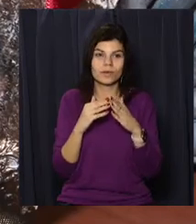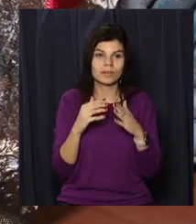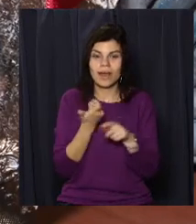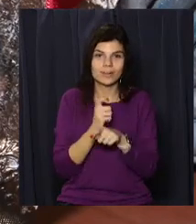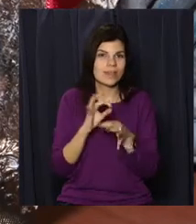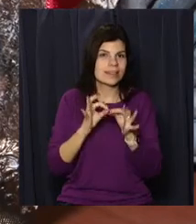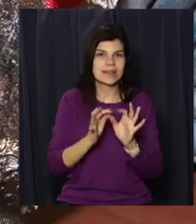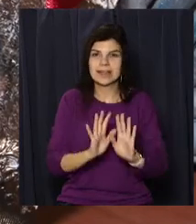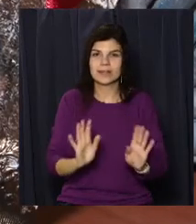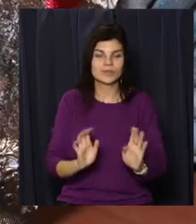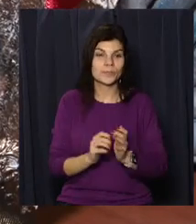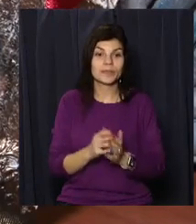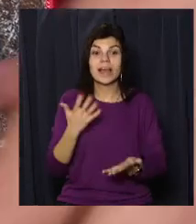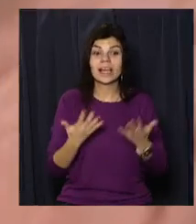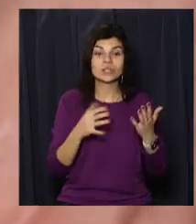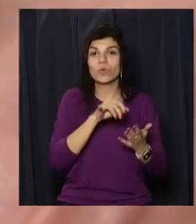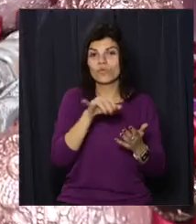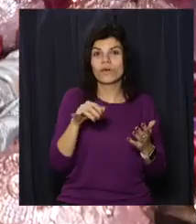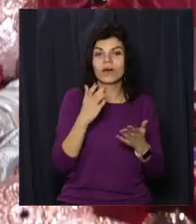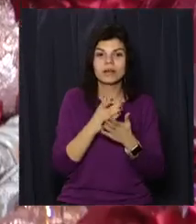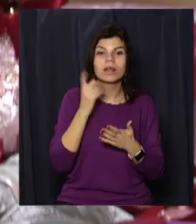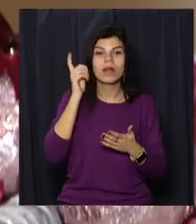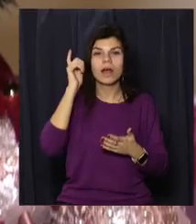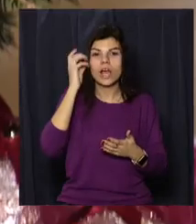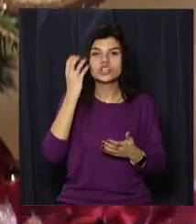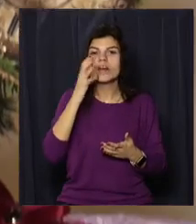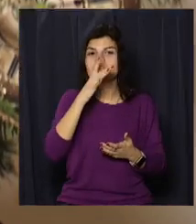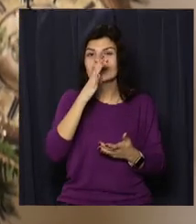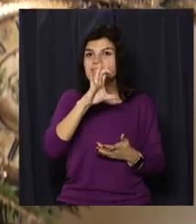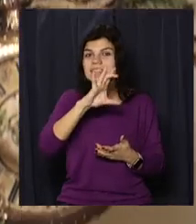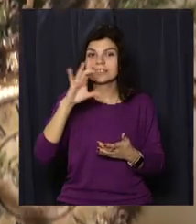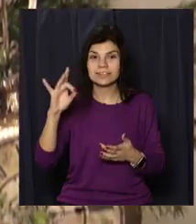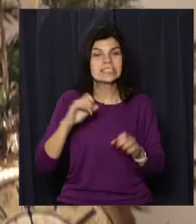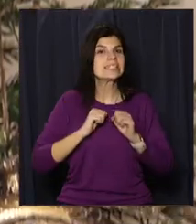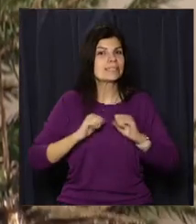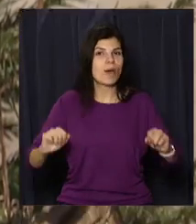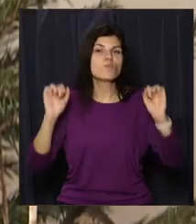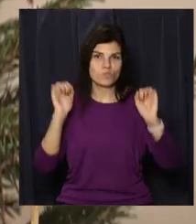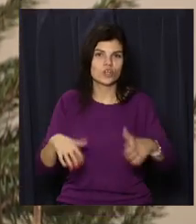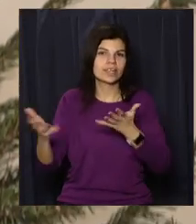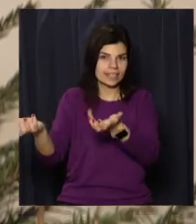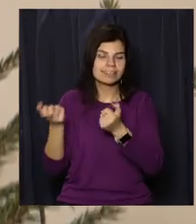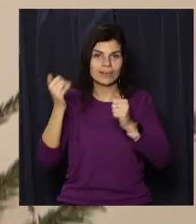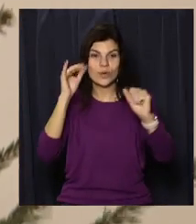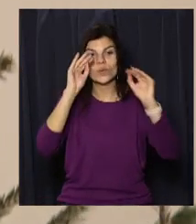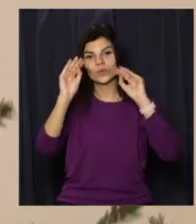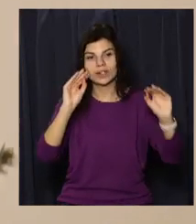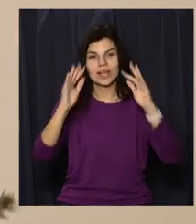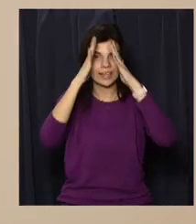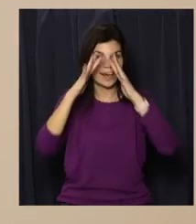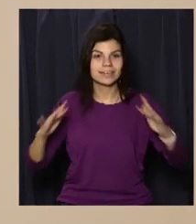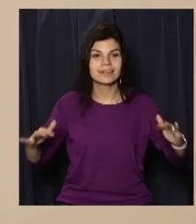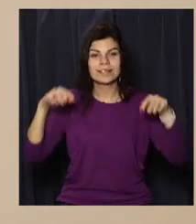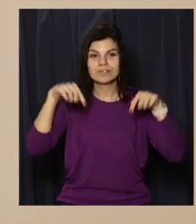Та якщо у ваших шухлядах завалялися прикраси ще радянських часів, сміливо доставайте їх і прикрашайте ними ялинку.